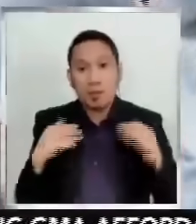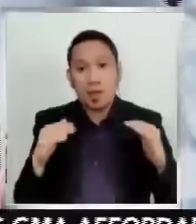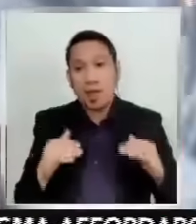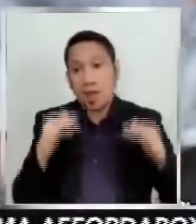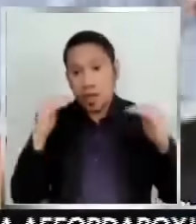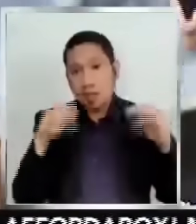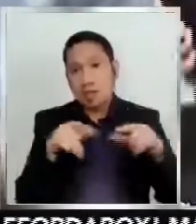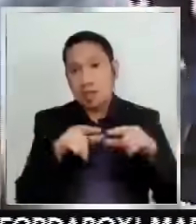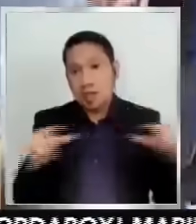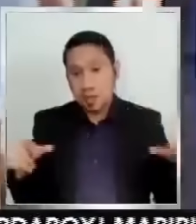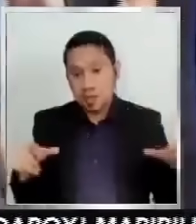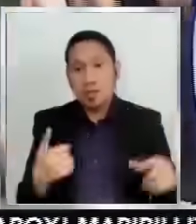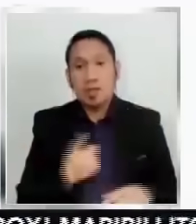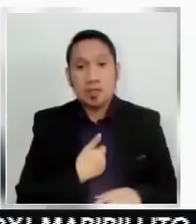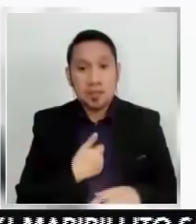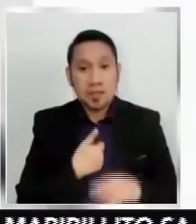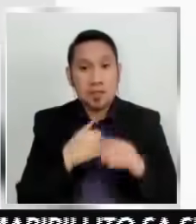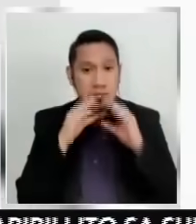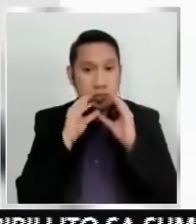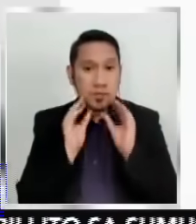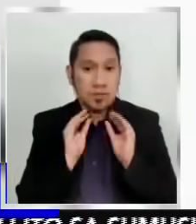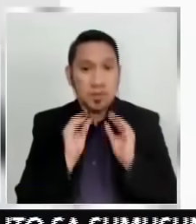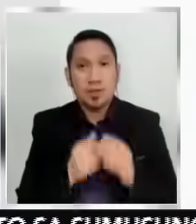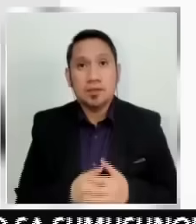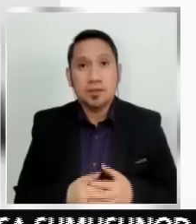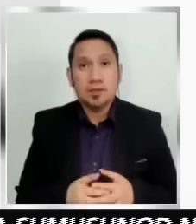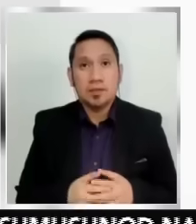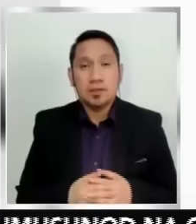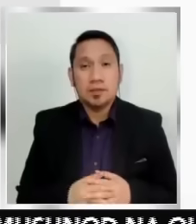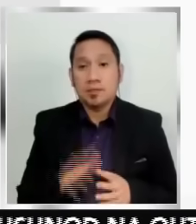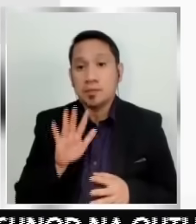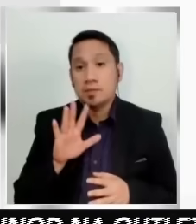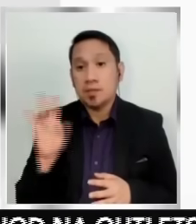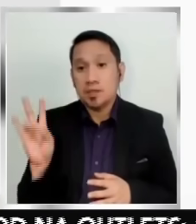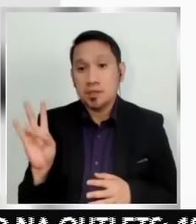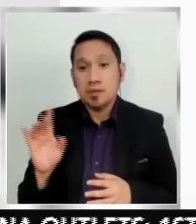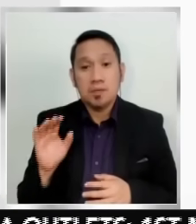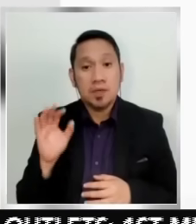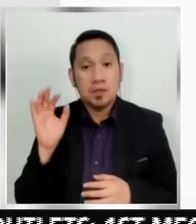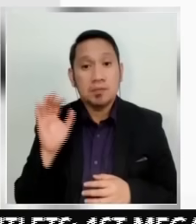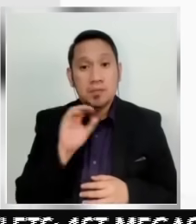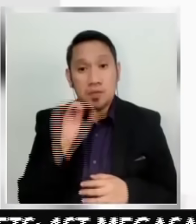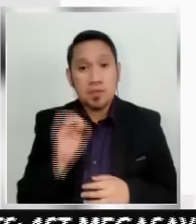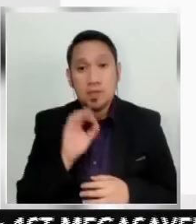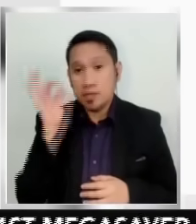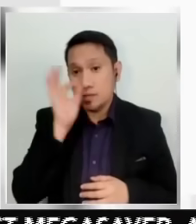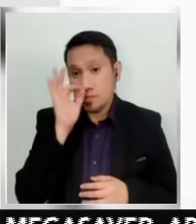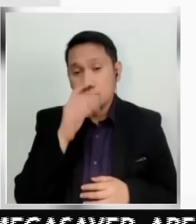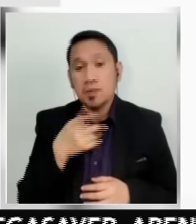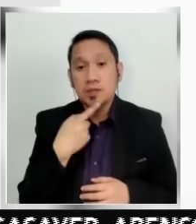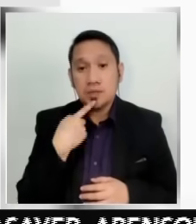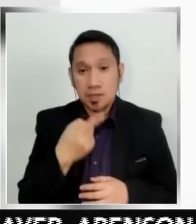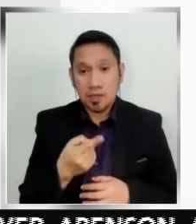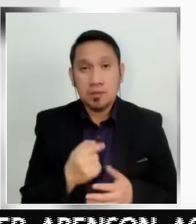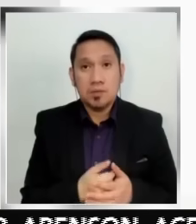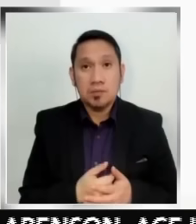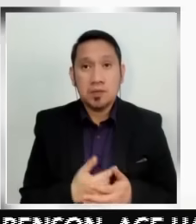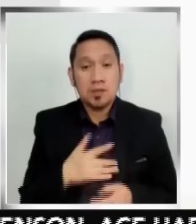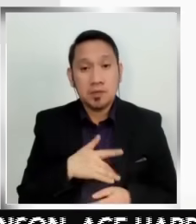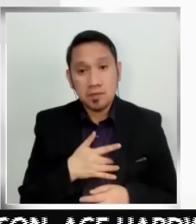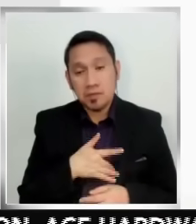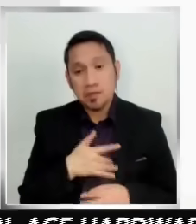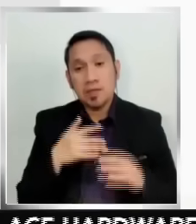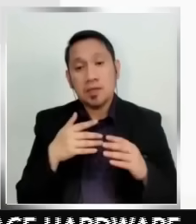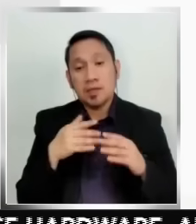ng self-reported loneliness. 57% daw ng mga Pinoy ang nagsasabing sila ay nalulungkot.